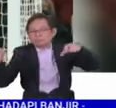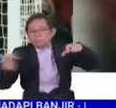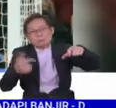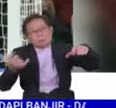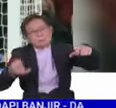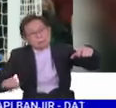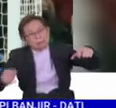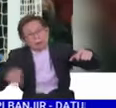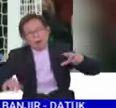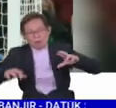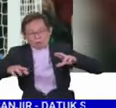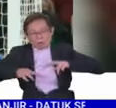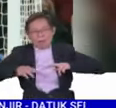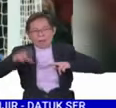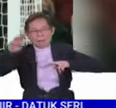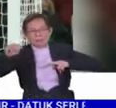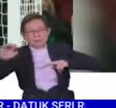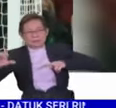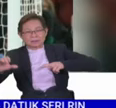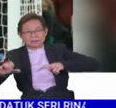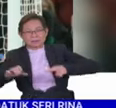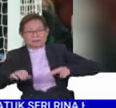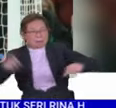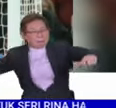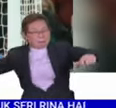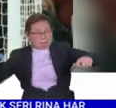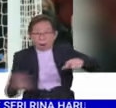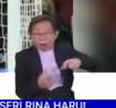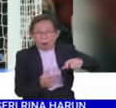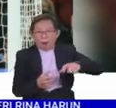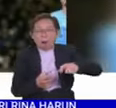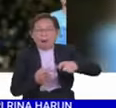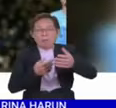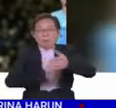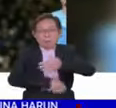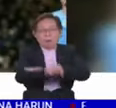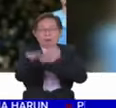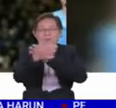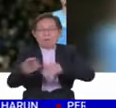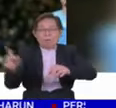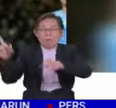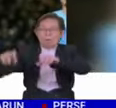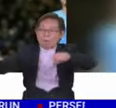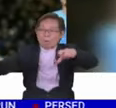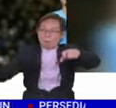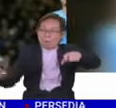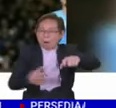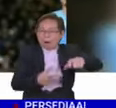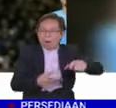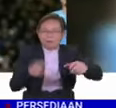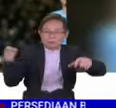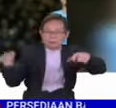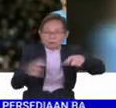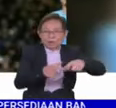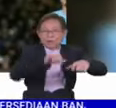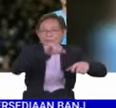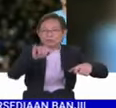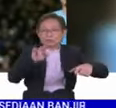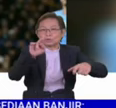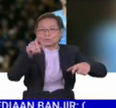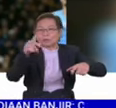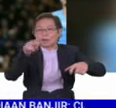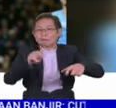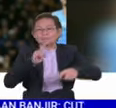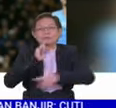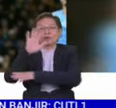gol. Selepas rehat, City akhirnya berjaya memecah kebuntuan menerusi sepakan percuma menarik Riyad Mahrez. Jaringan Julian Alvarez